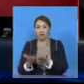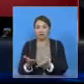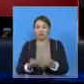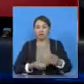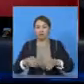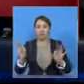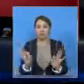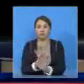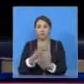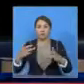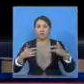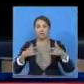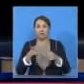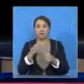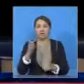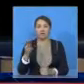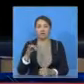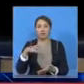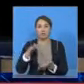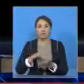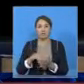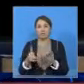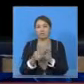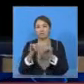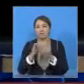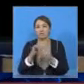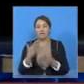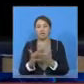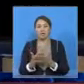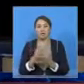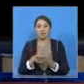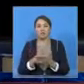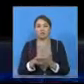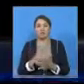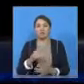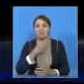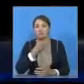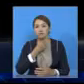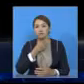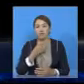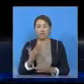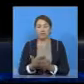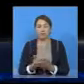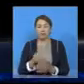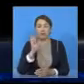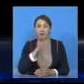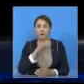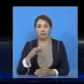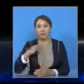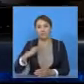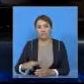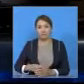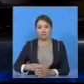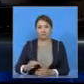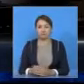из музыкального театра имени Абая города Семей. Основной сюжетной линией являются отношения мамы и сына.